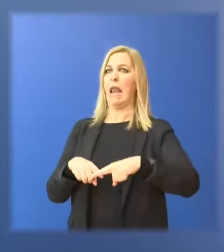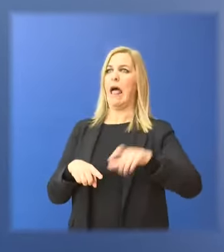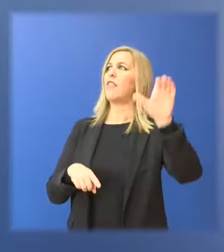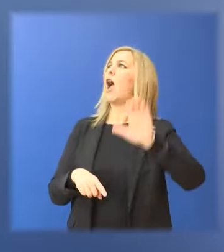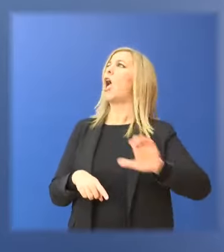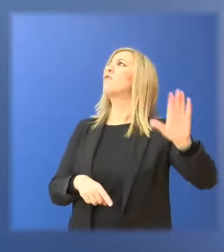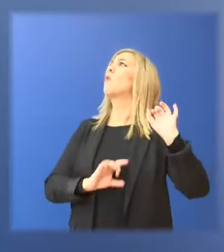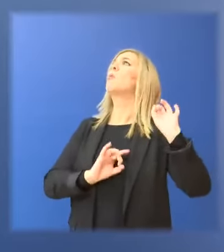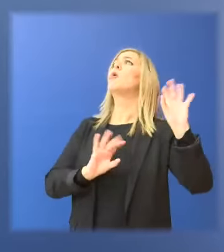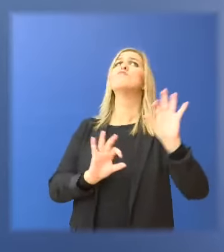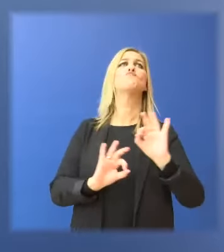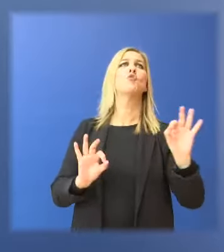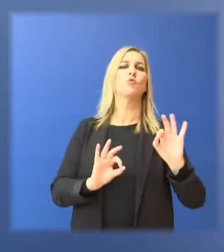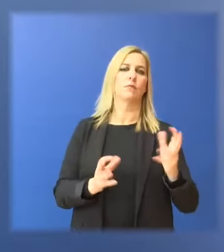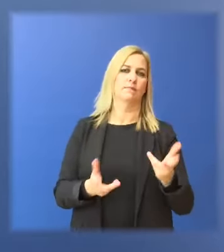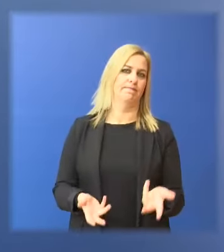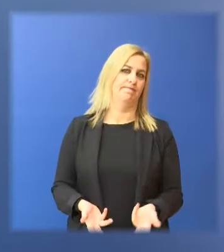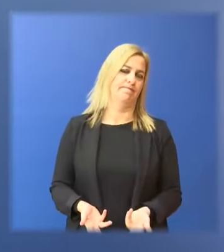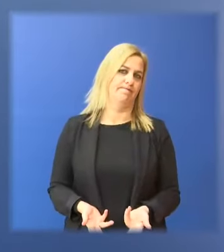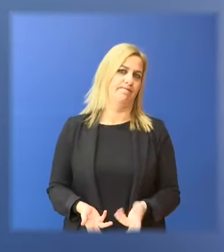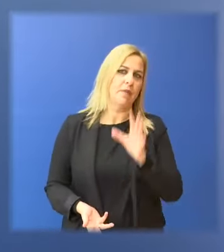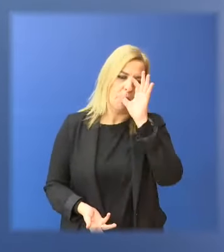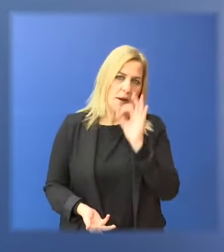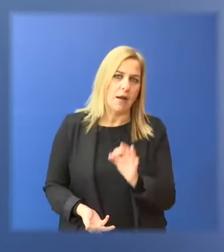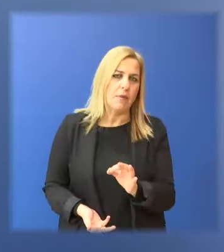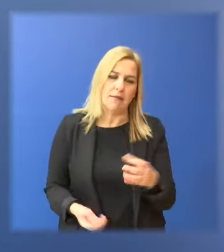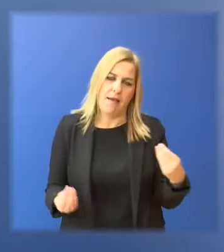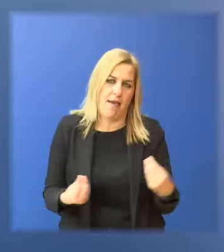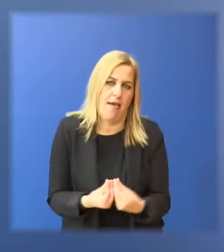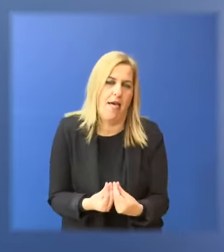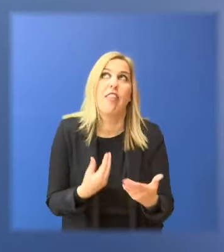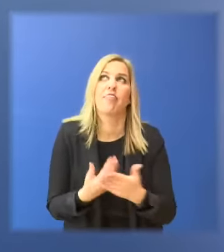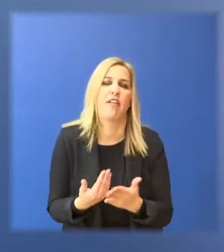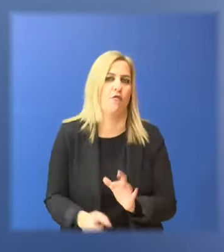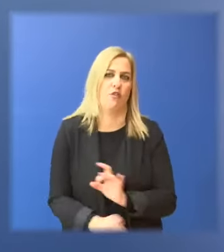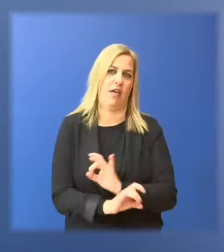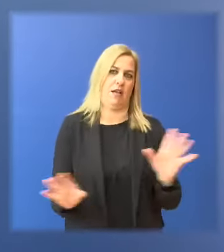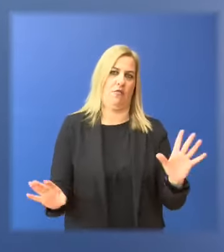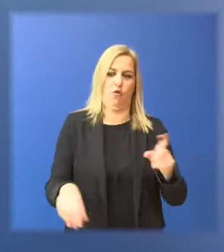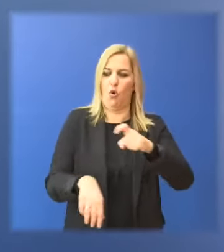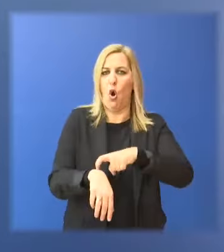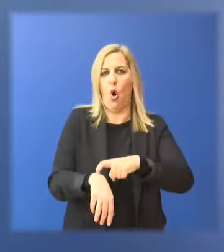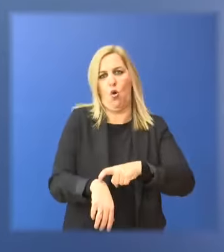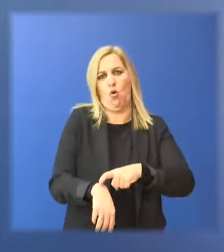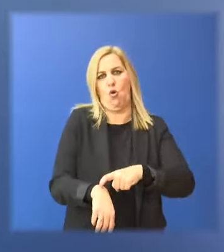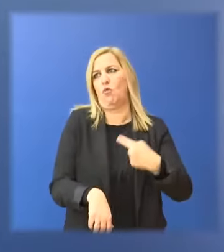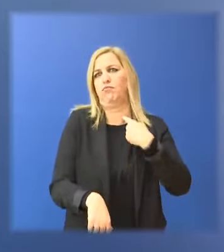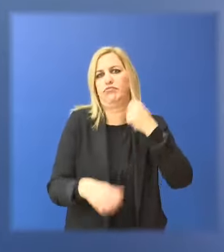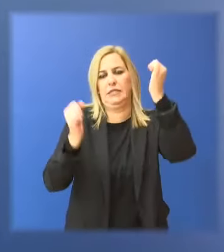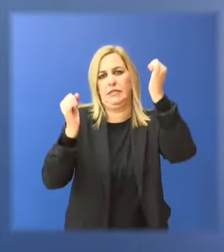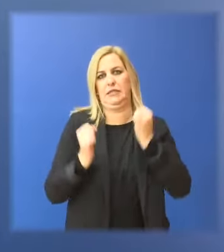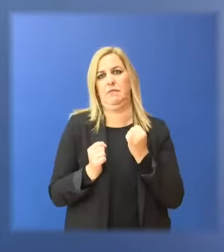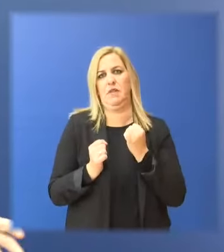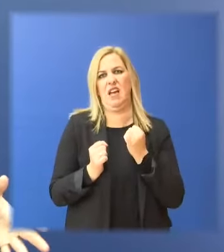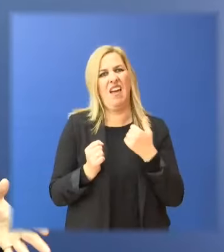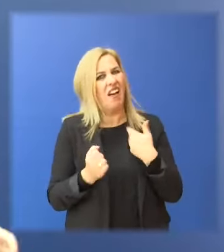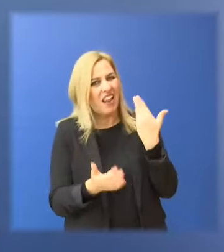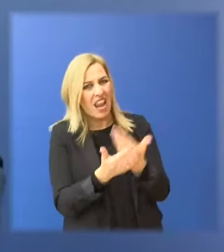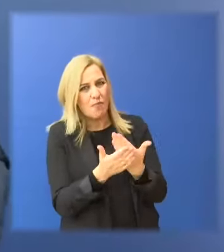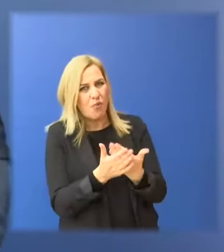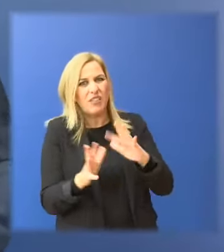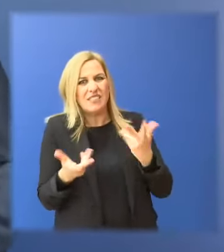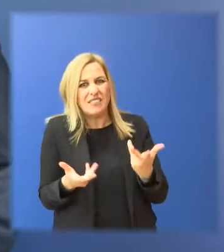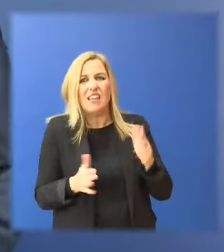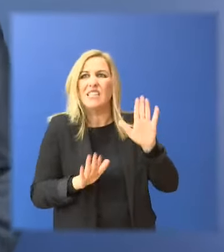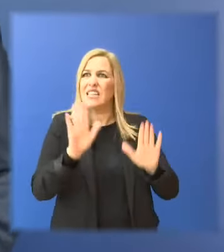των ευρωπαϊκών χωρών, ως ακρίβεια Μητσοτάκη, νομίζω ότι είναι χάσιμο χρόνο να συνεχίσουμε να αποδεικνύουμε κάτι το οποίο νομίζω είναι